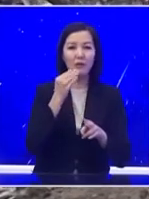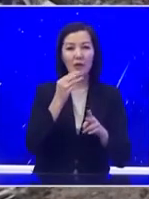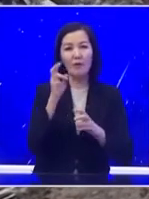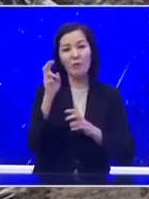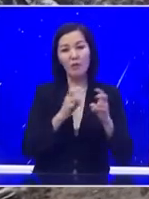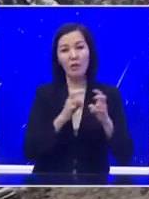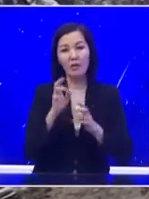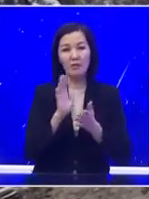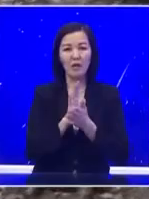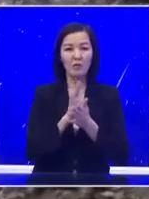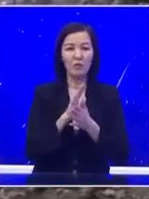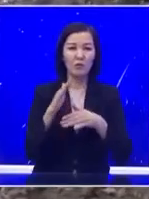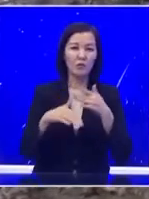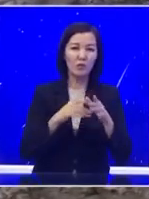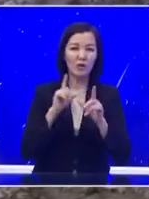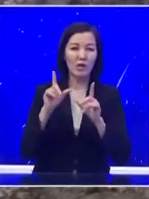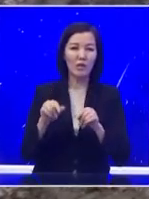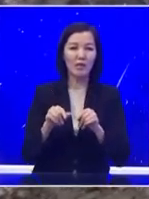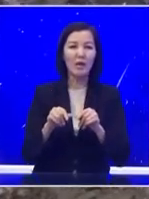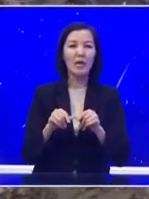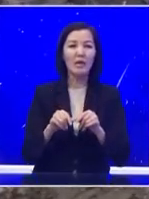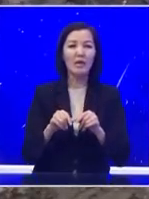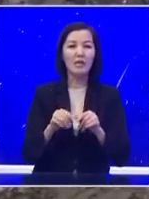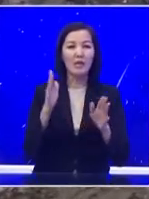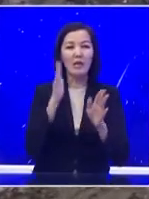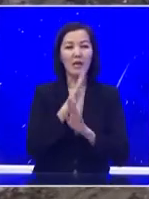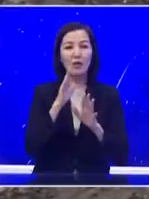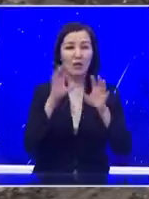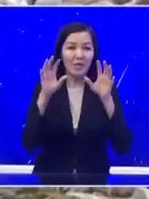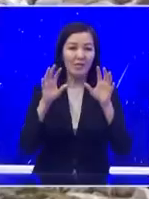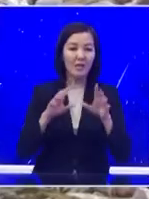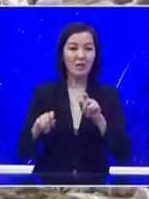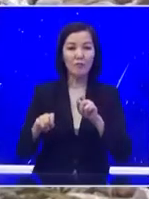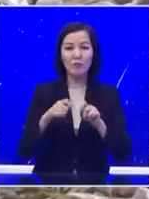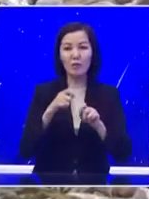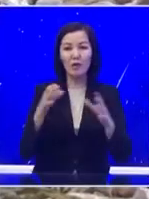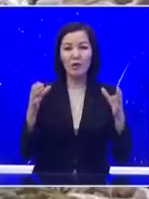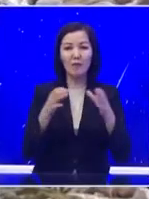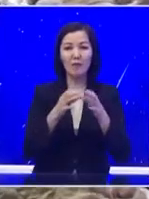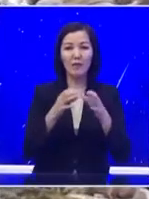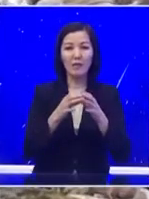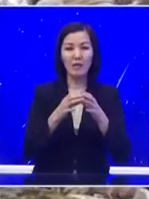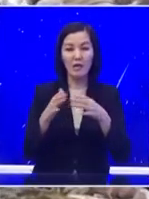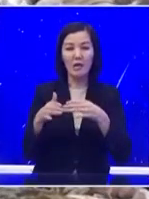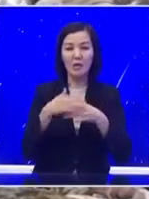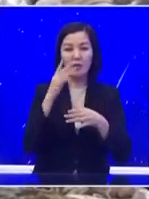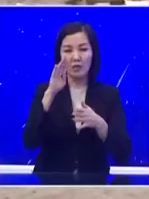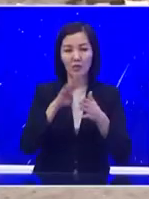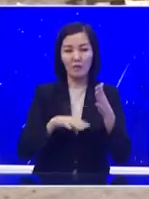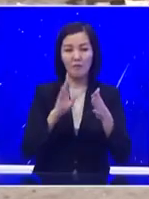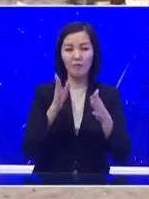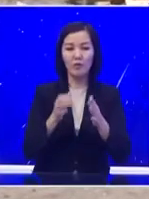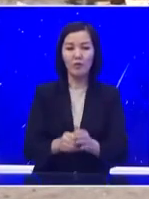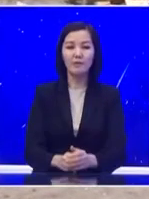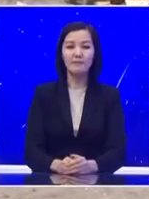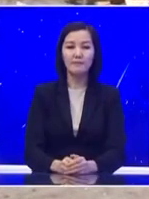шығады. Жалпы департамент басшысының сөзінше, экологиялық кодексті бұзған жағдайда компанияларға тиісті шаралар қолданылады.